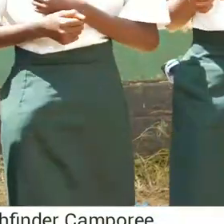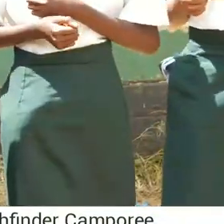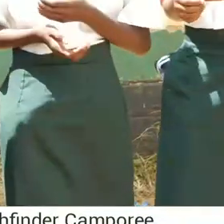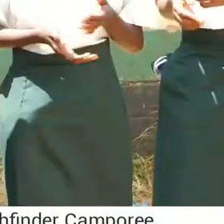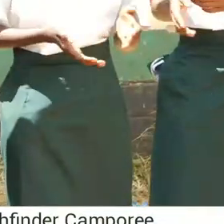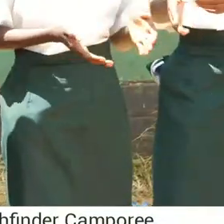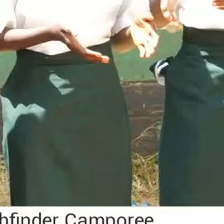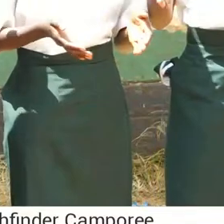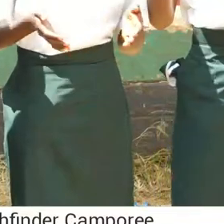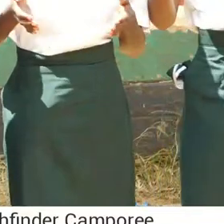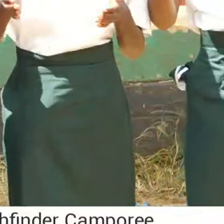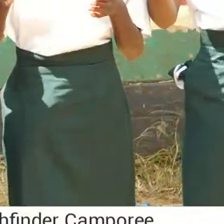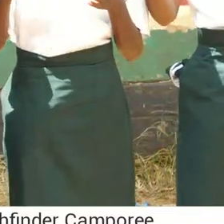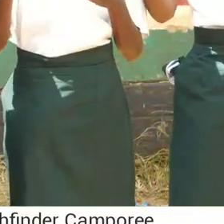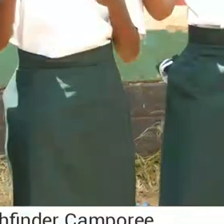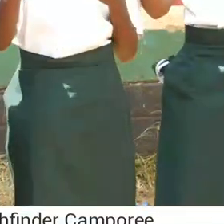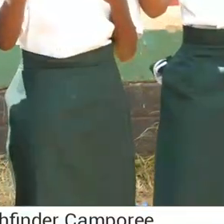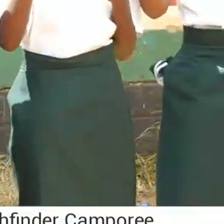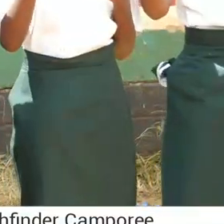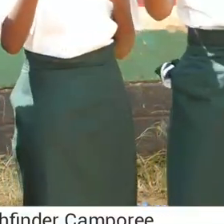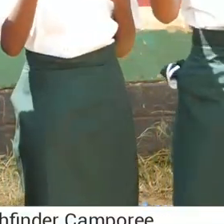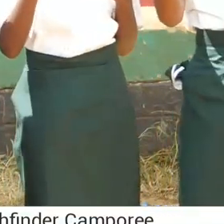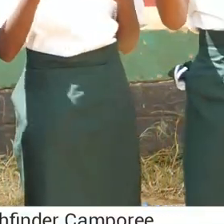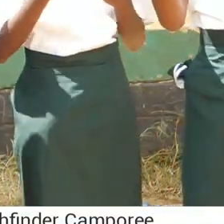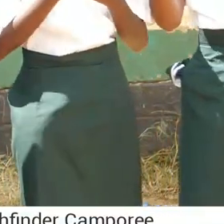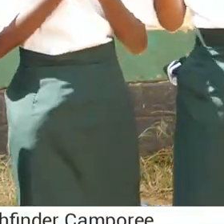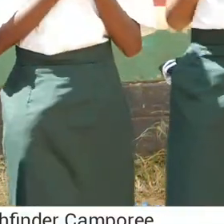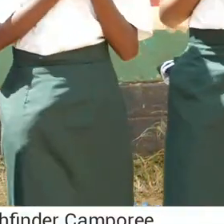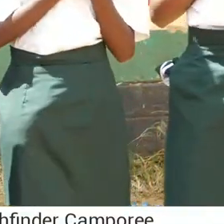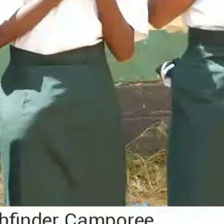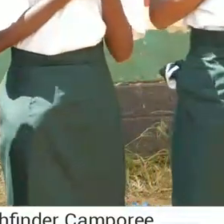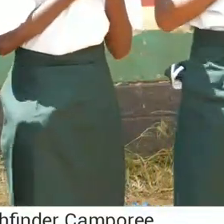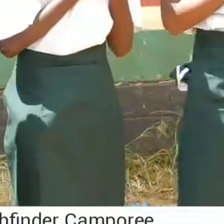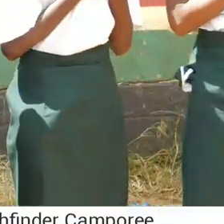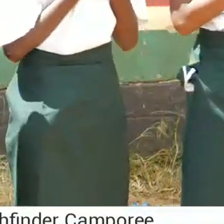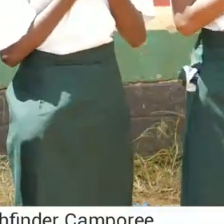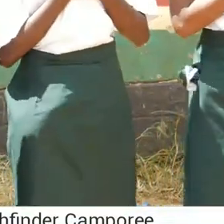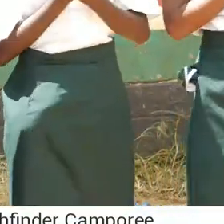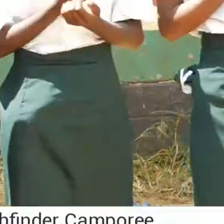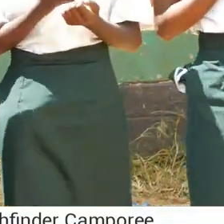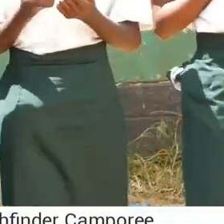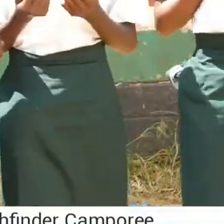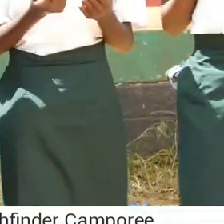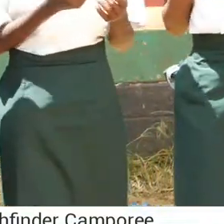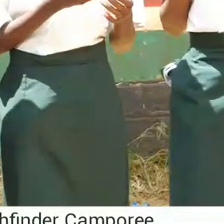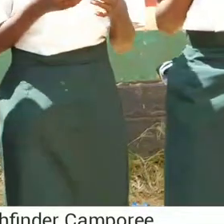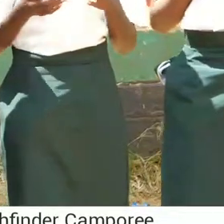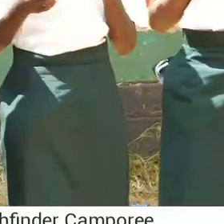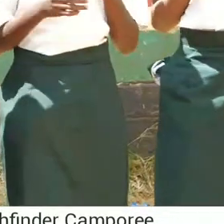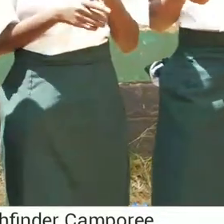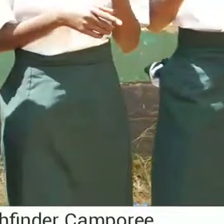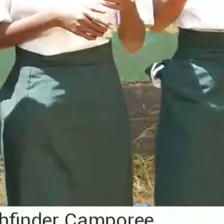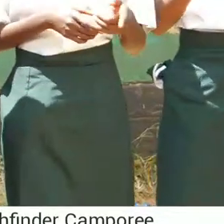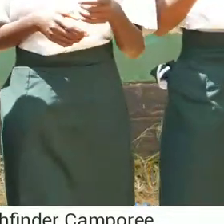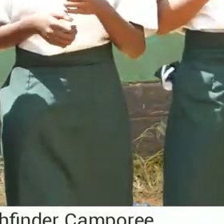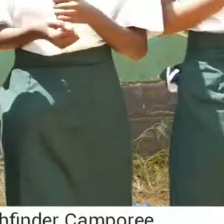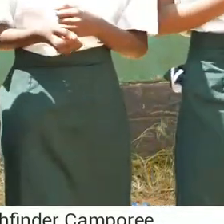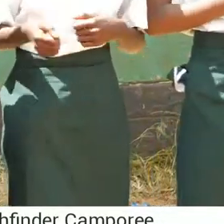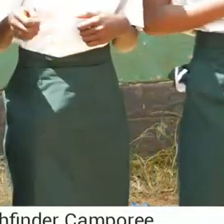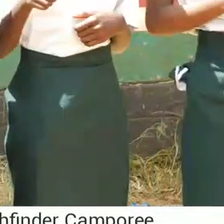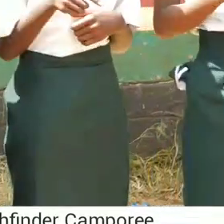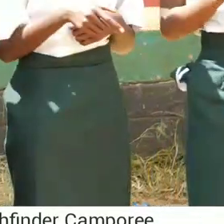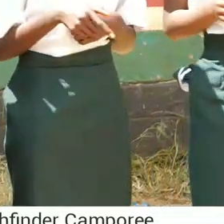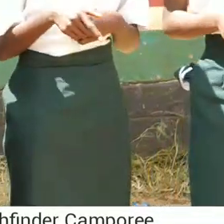kiongozi, wakavuka salama. Imani yetu isiyumbishwe, na